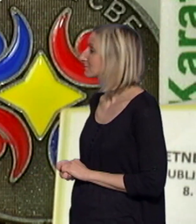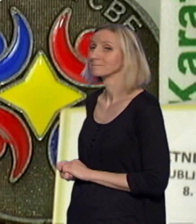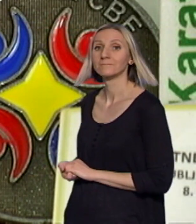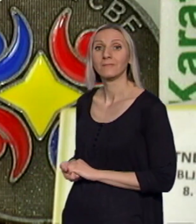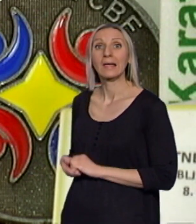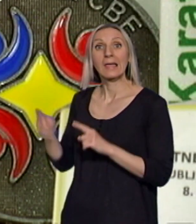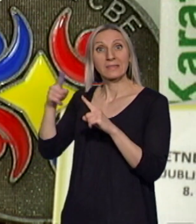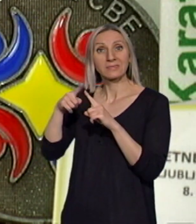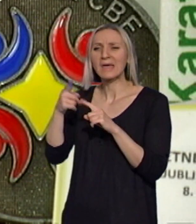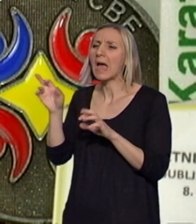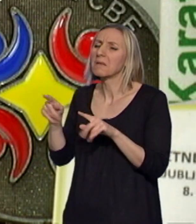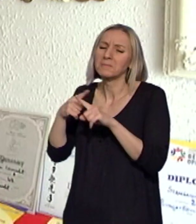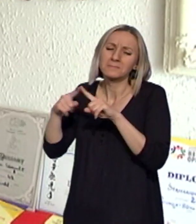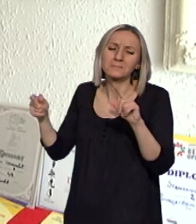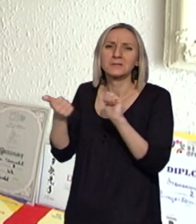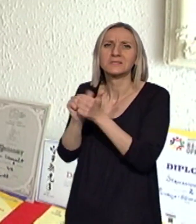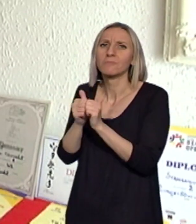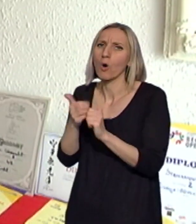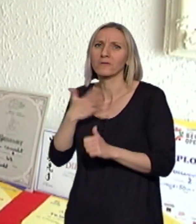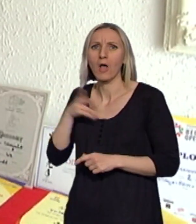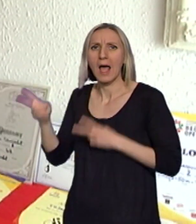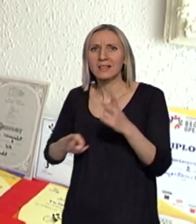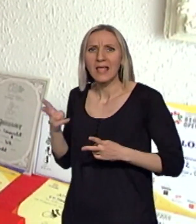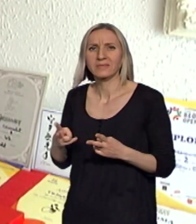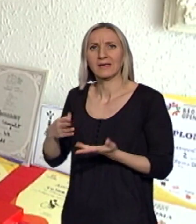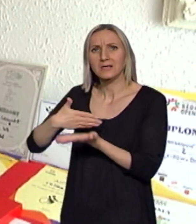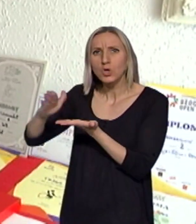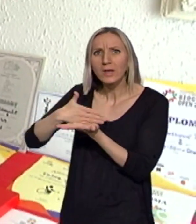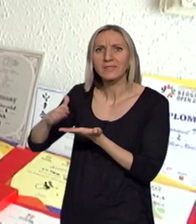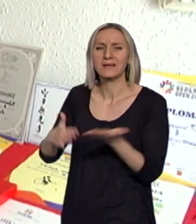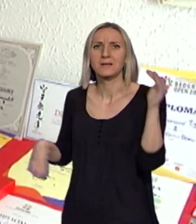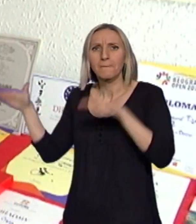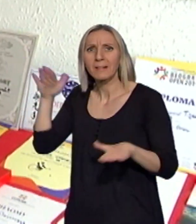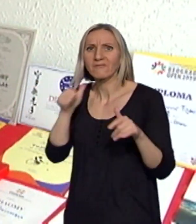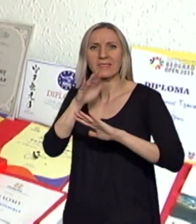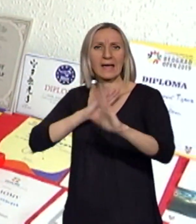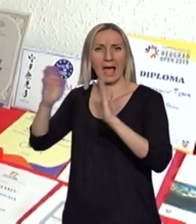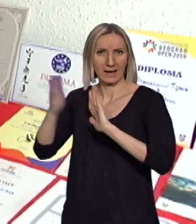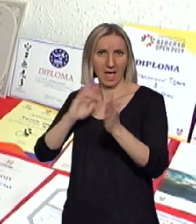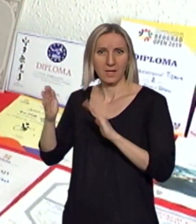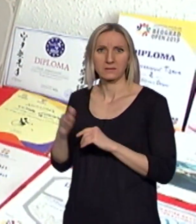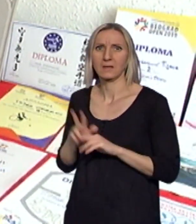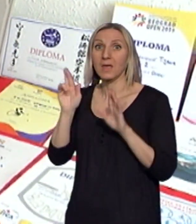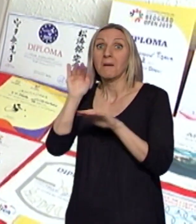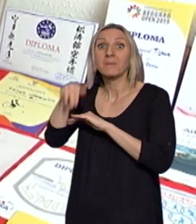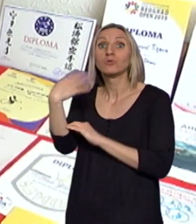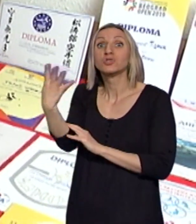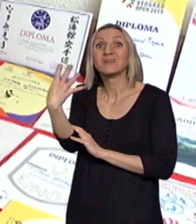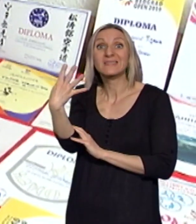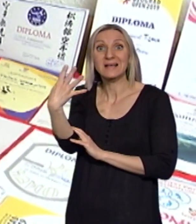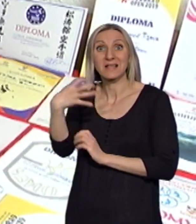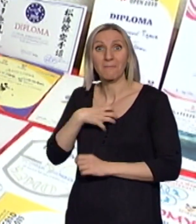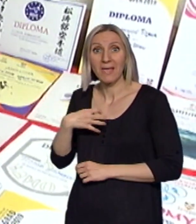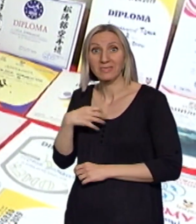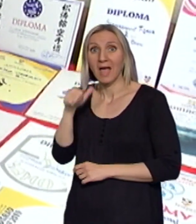Se oprobala i u raznim sportovima, od atletike, stonog tenisa, plivanja, karatea. Vlasnica je preko 40 medalja